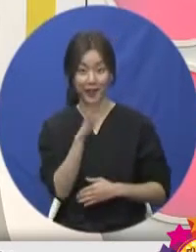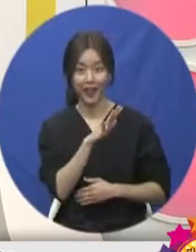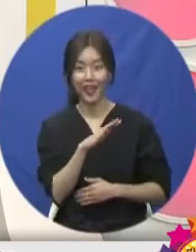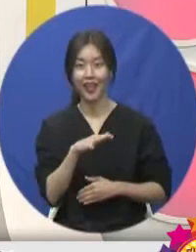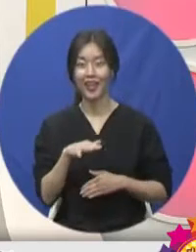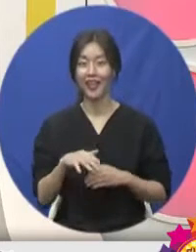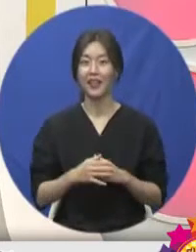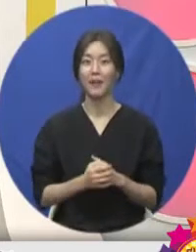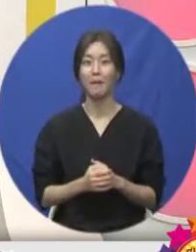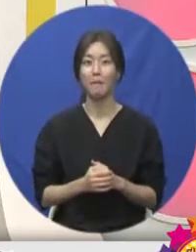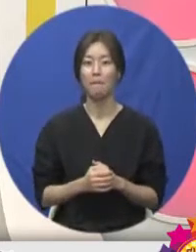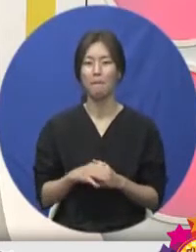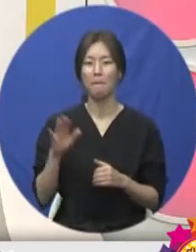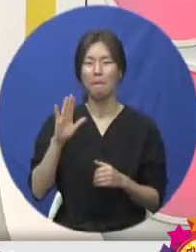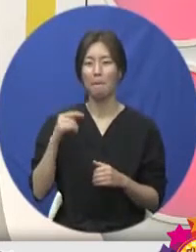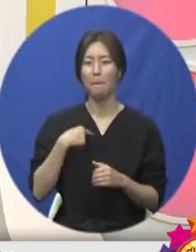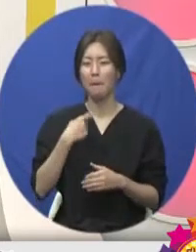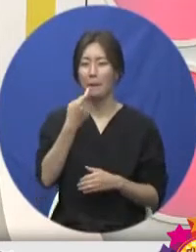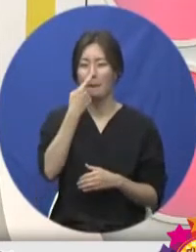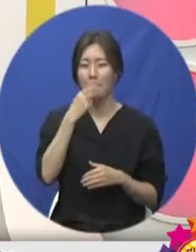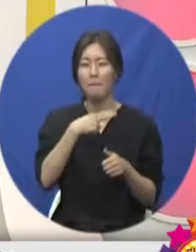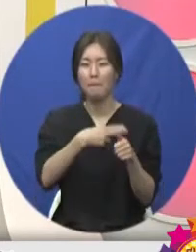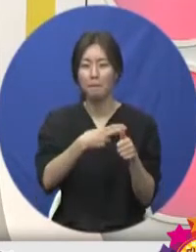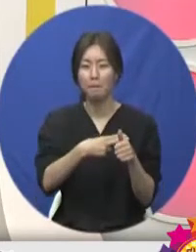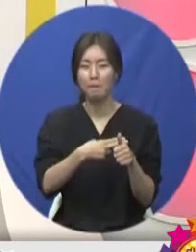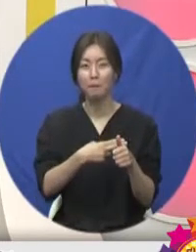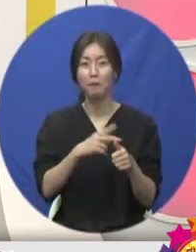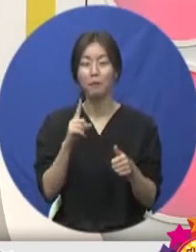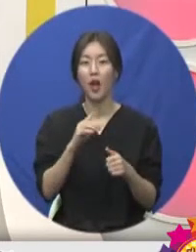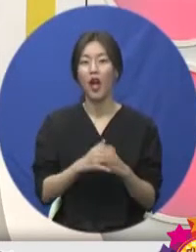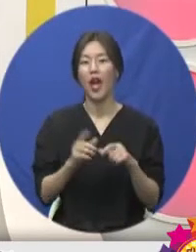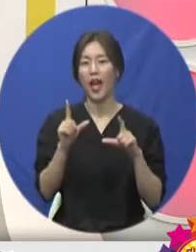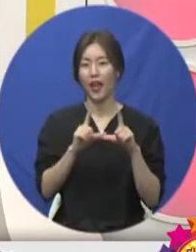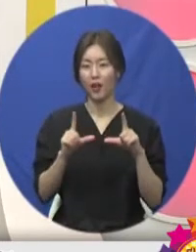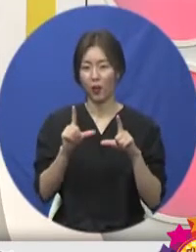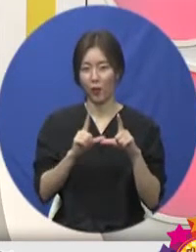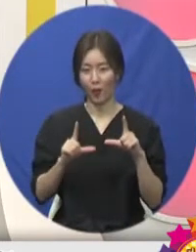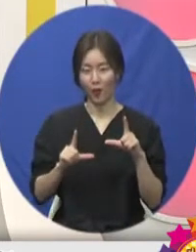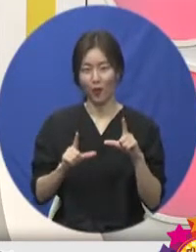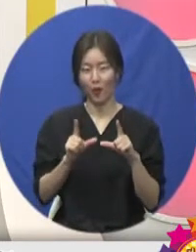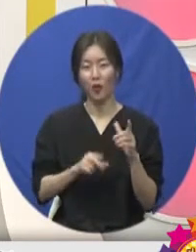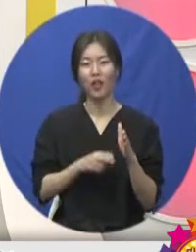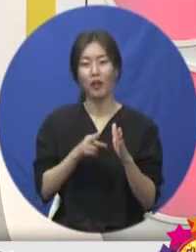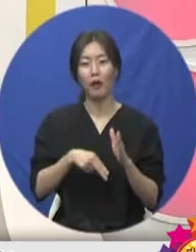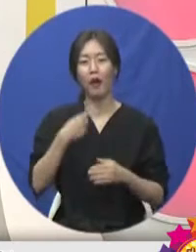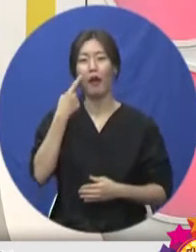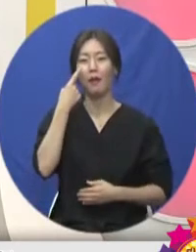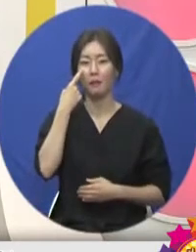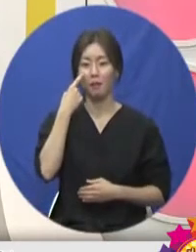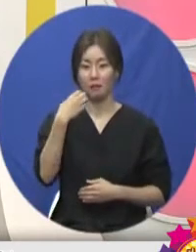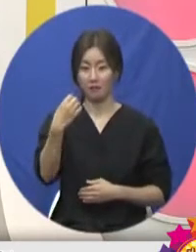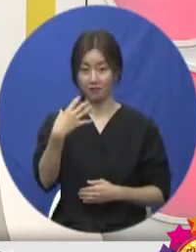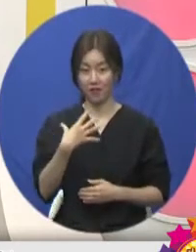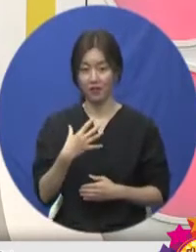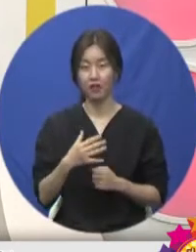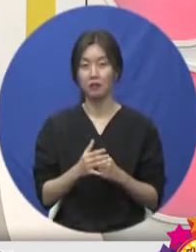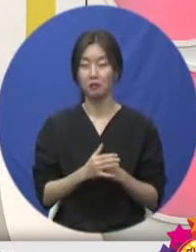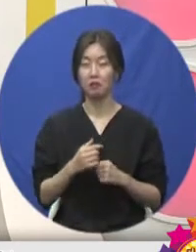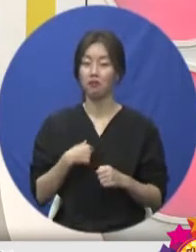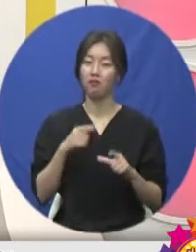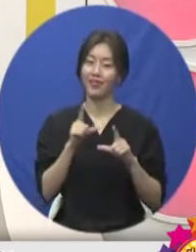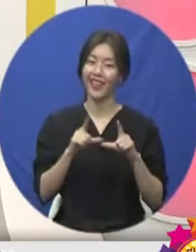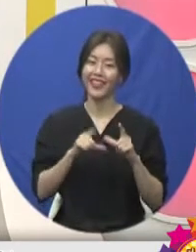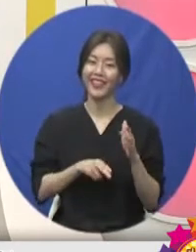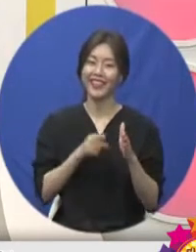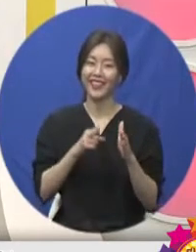월말 선생님이 예. 안동역 불러, 저를 부르면서 나와서 안동역 해보시라 그래서 예. 안동역